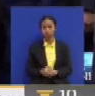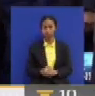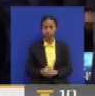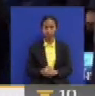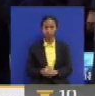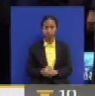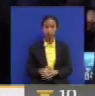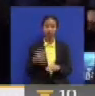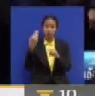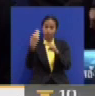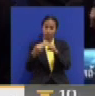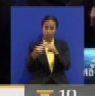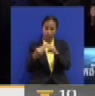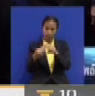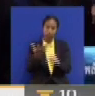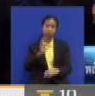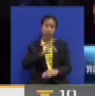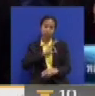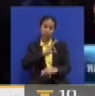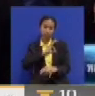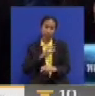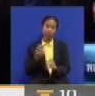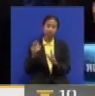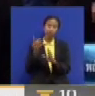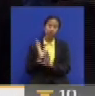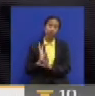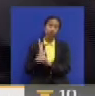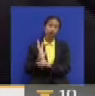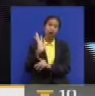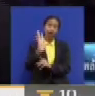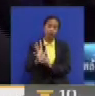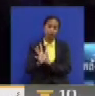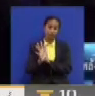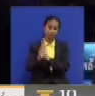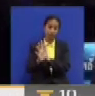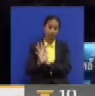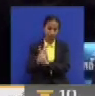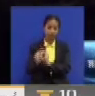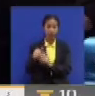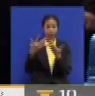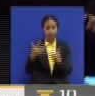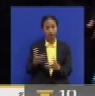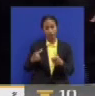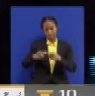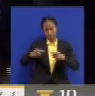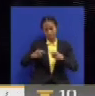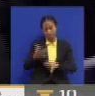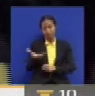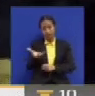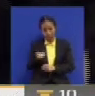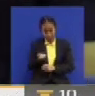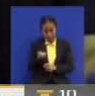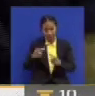กันได้หรือยังนะถึงเป็นอย่างนี้นะแต่ว่าพลังประชารัฐก็จะปล่อยให้อีกฝ่ายชนะไม่ได้ด้วยไง มันไม่มีไม่ได้ไม่มีอะไร